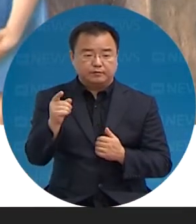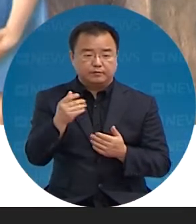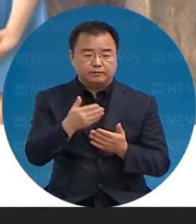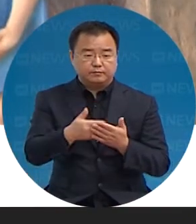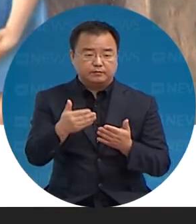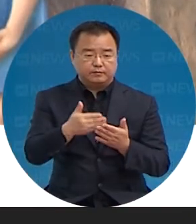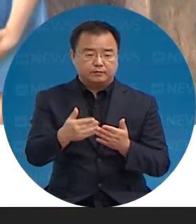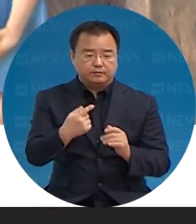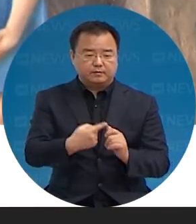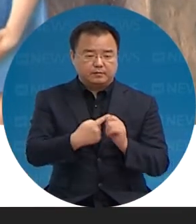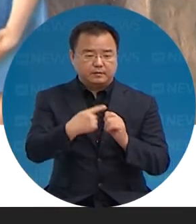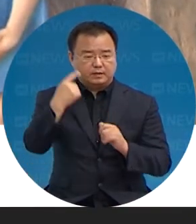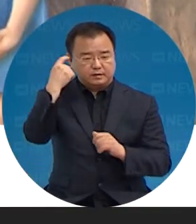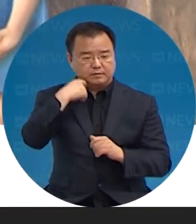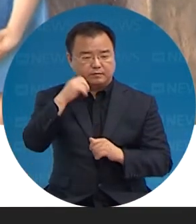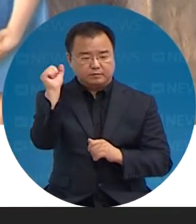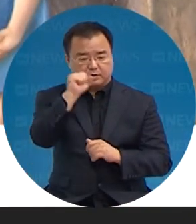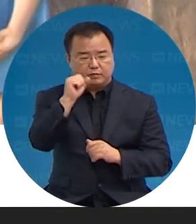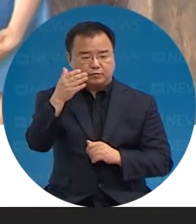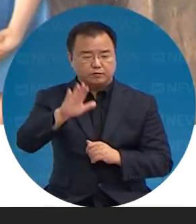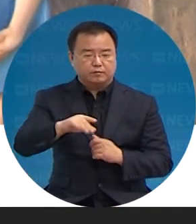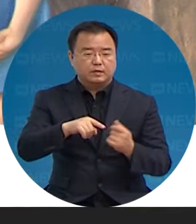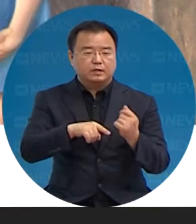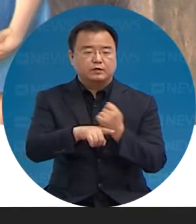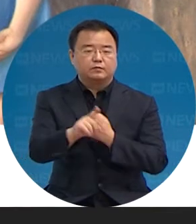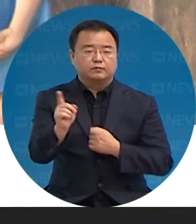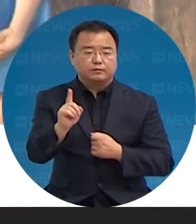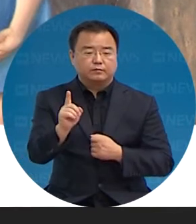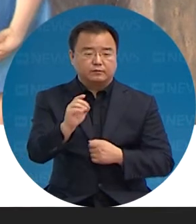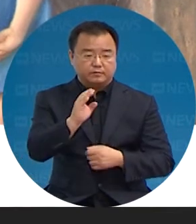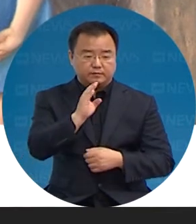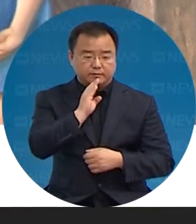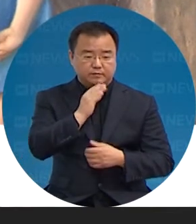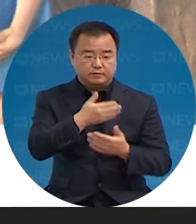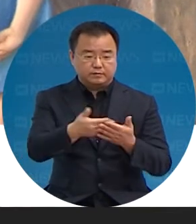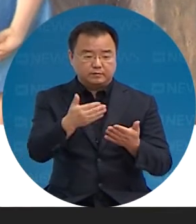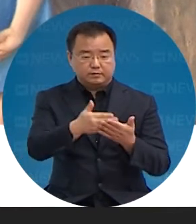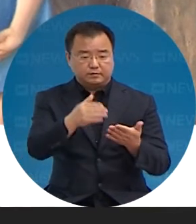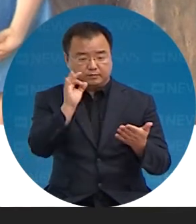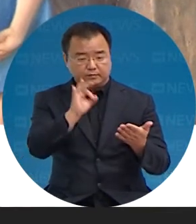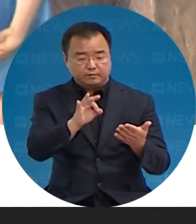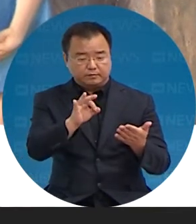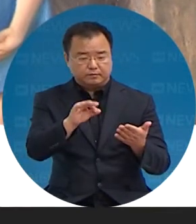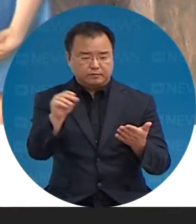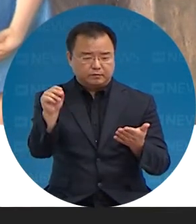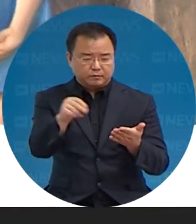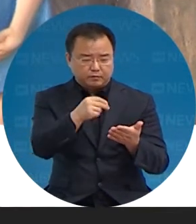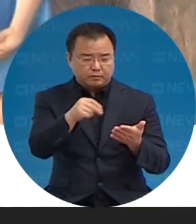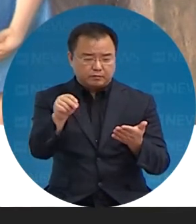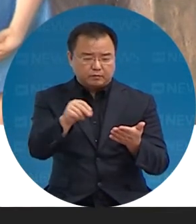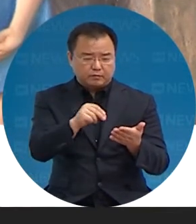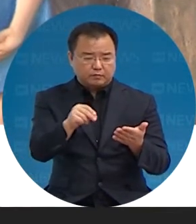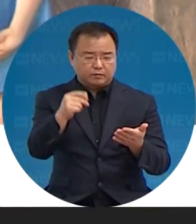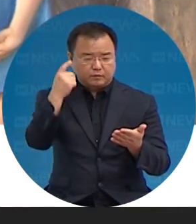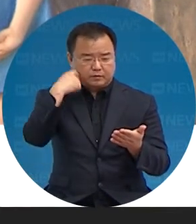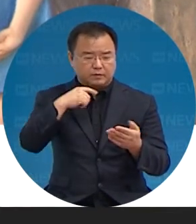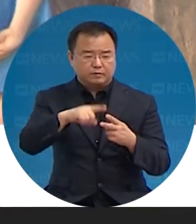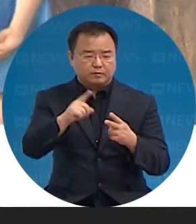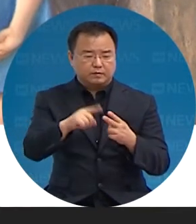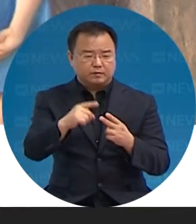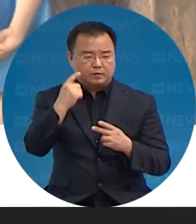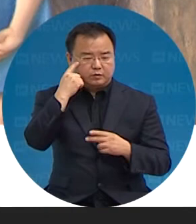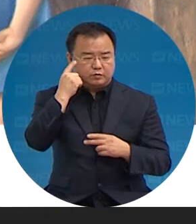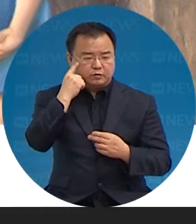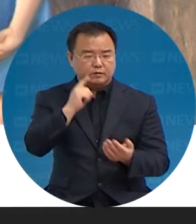인상 깊었었는데 이제 그 이유는 실제 작품을 보다 보니 이제 붓터치라든지 아니면 이제 큰 눈에서 주는 어떤